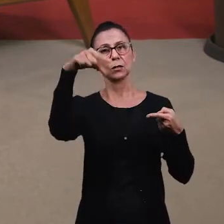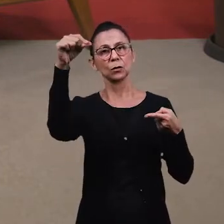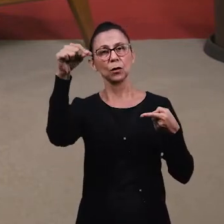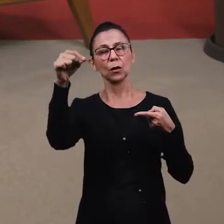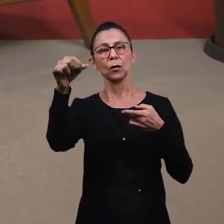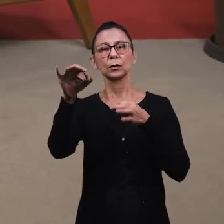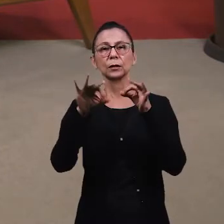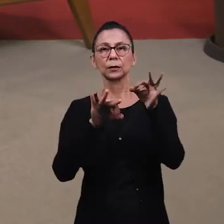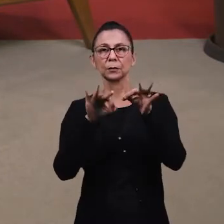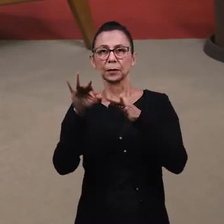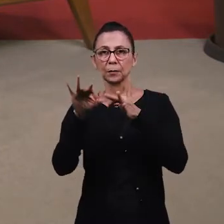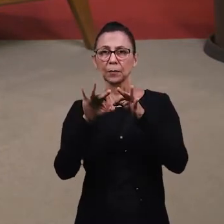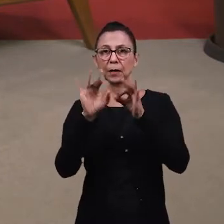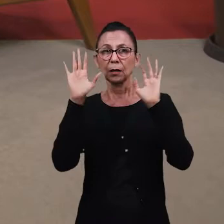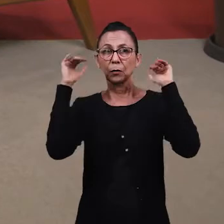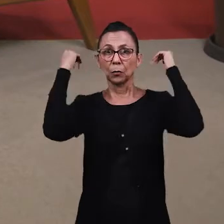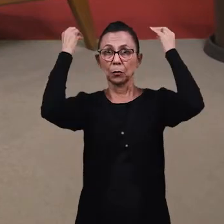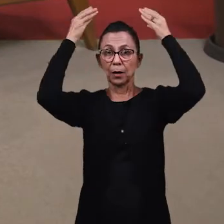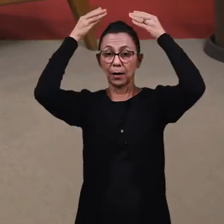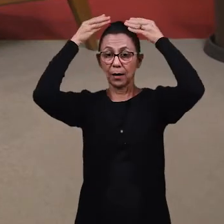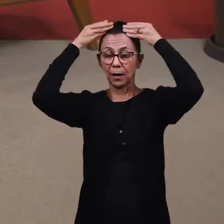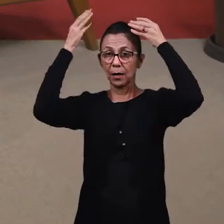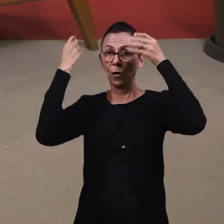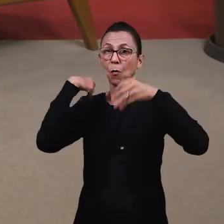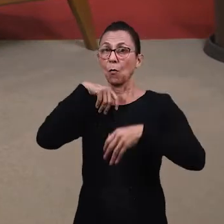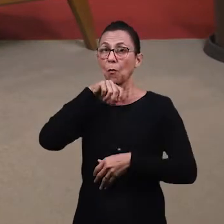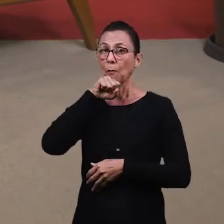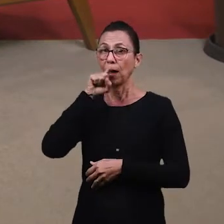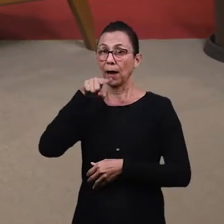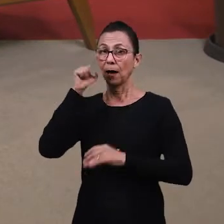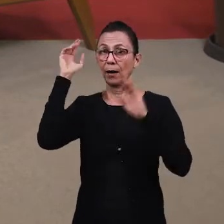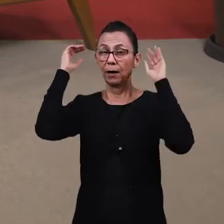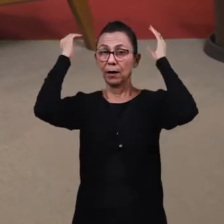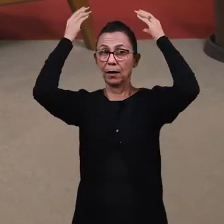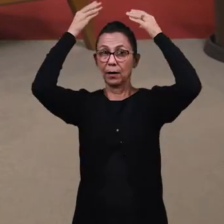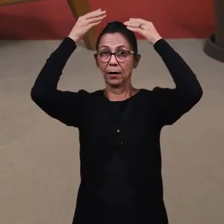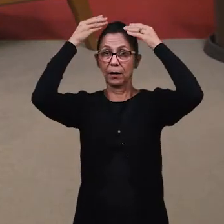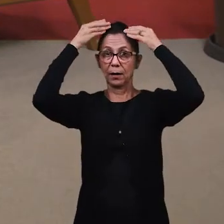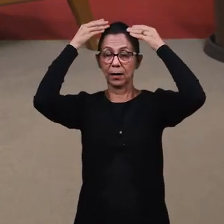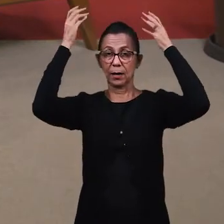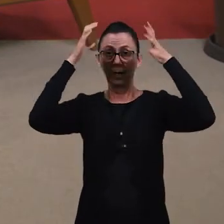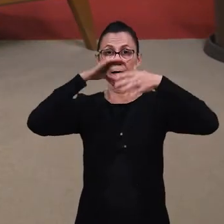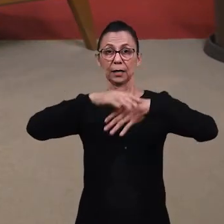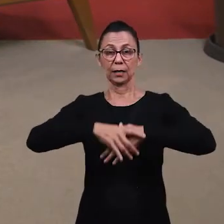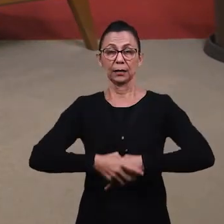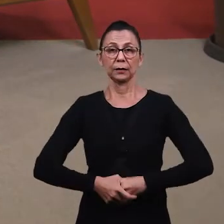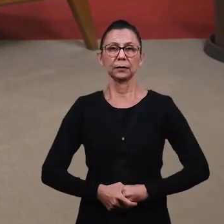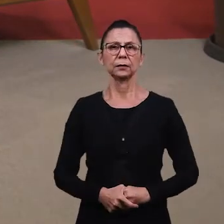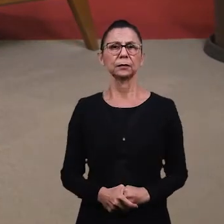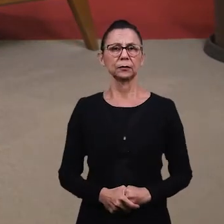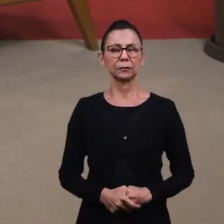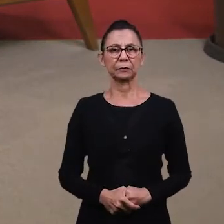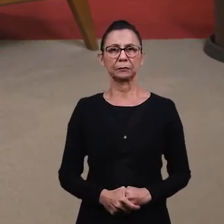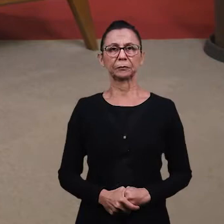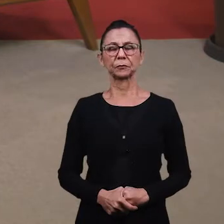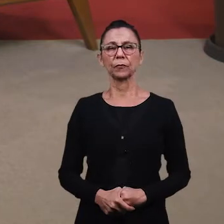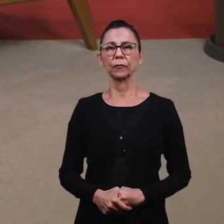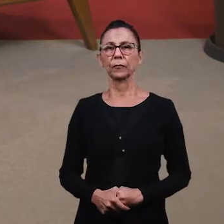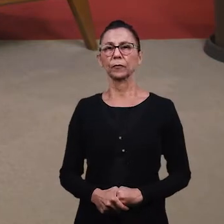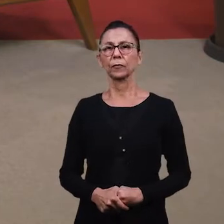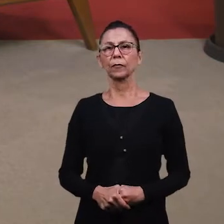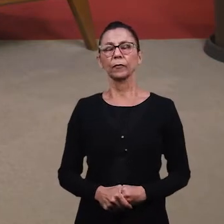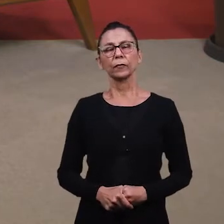que vous venez de dire, vous avez le Père, que chez lui, c'est lui qui choisit, c'est lui qui prépare le roi,